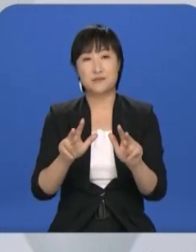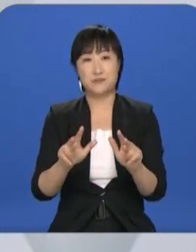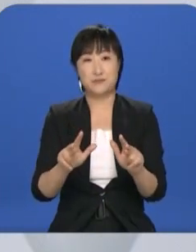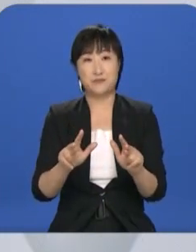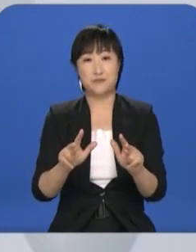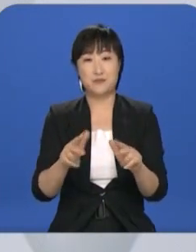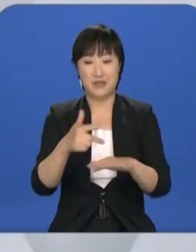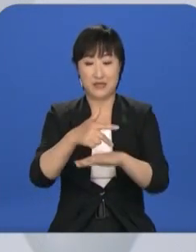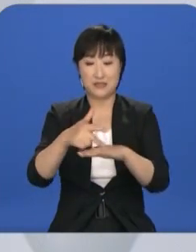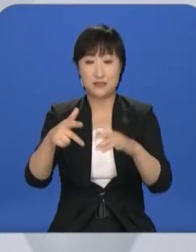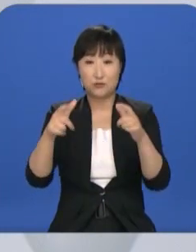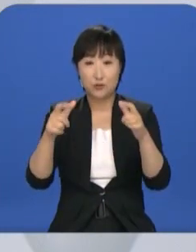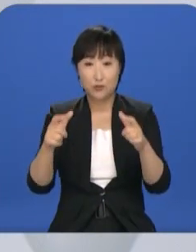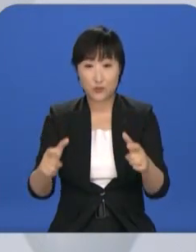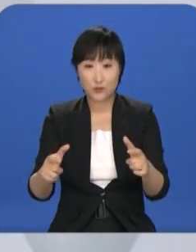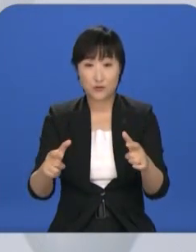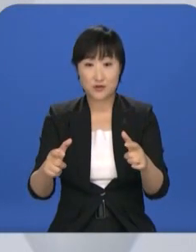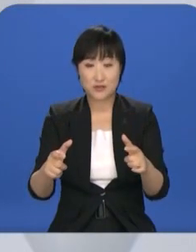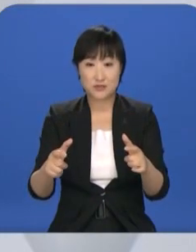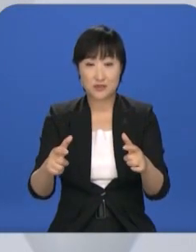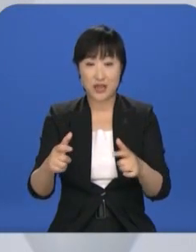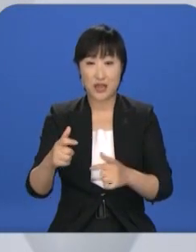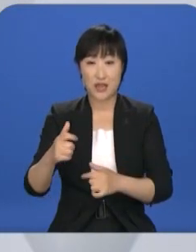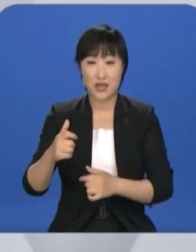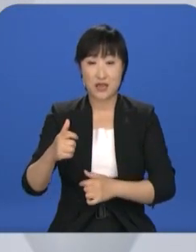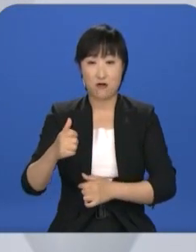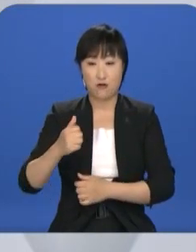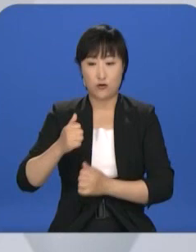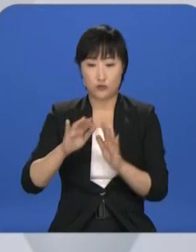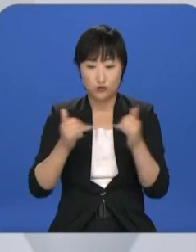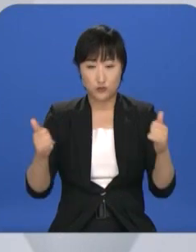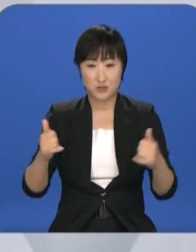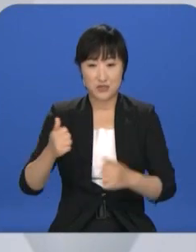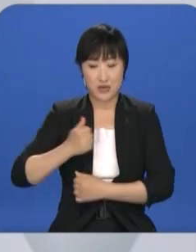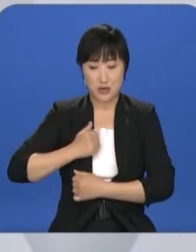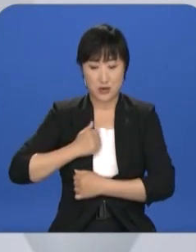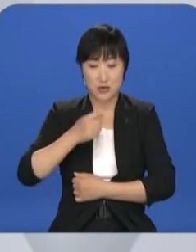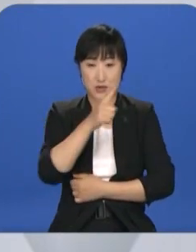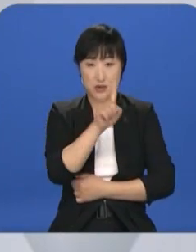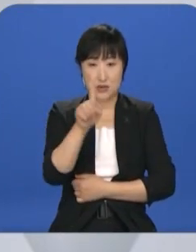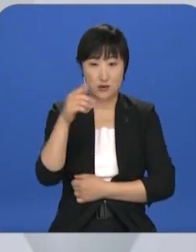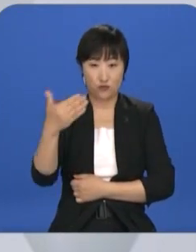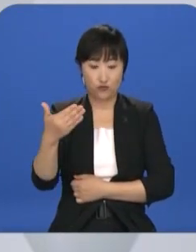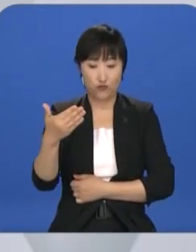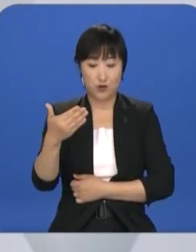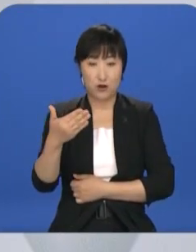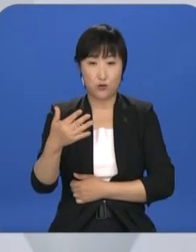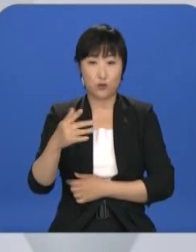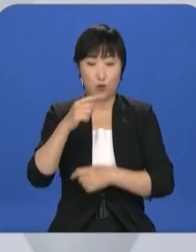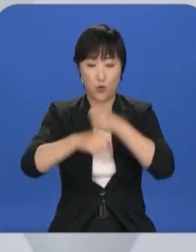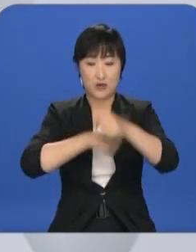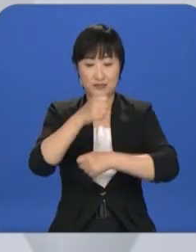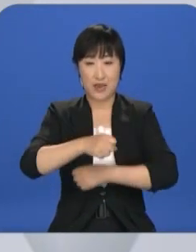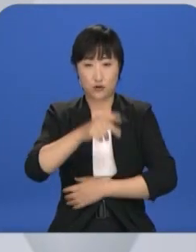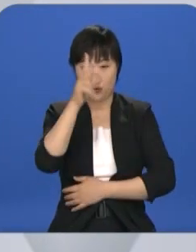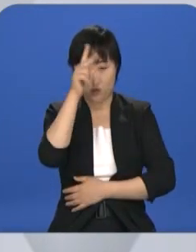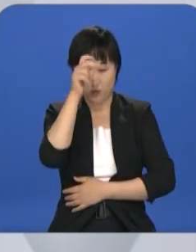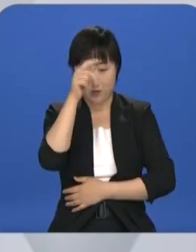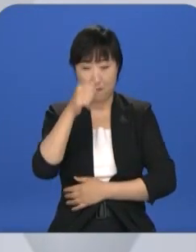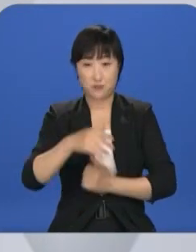지금 진도군의 그 의용소방대 약 한 400여 명 되시거든요. 또